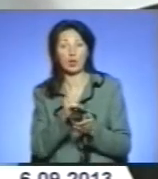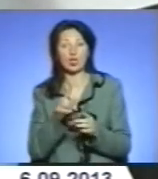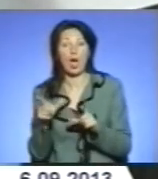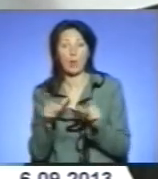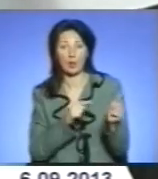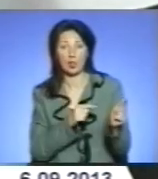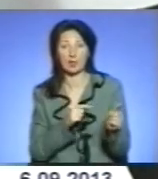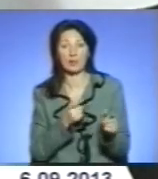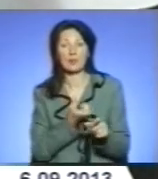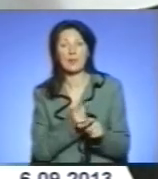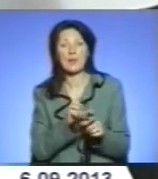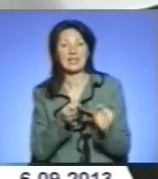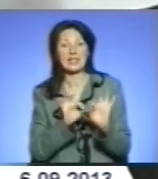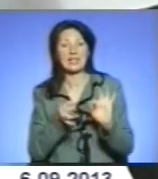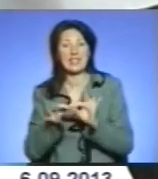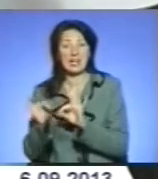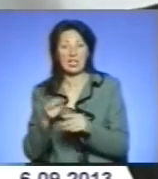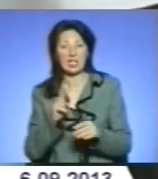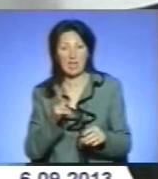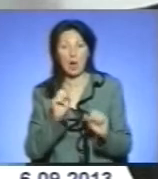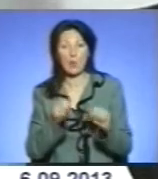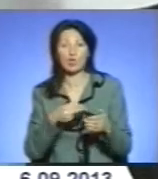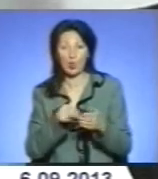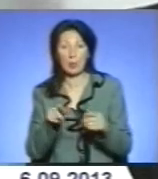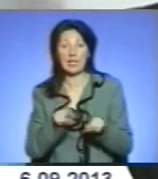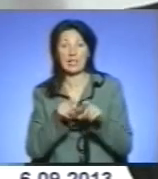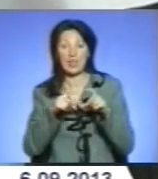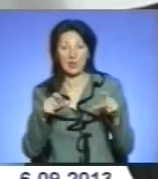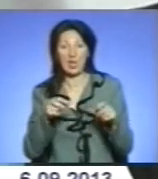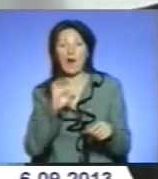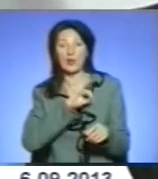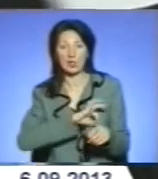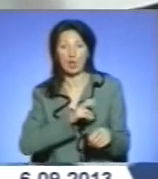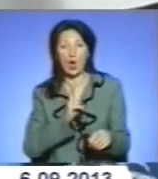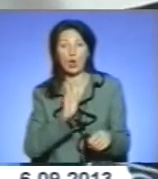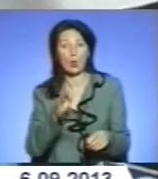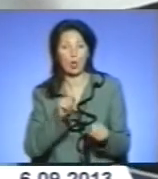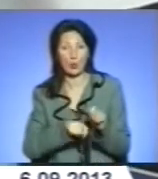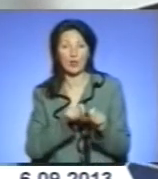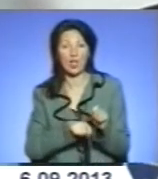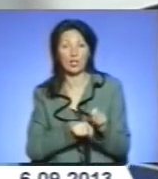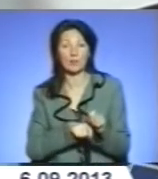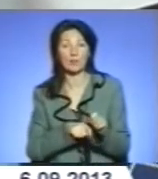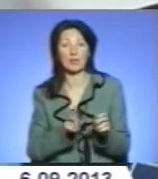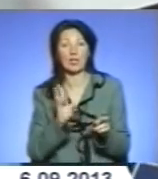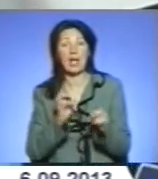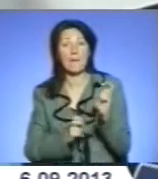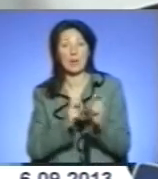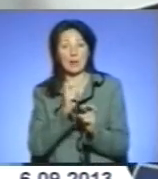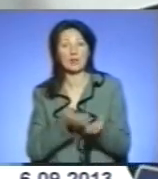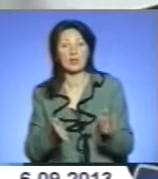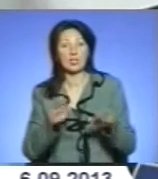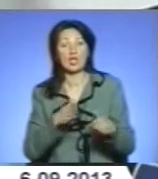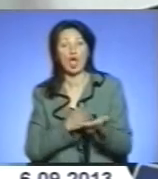більш детальніше, яким чином можна буде придбати ці картки, потім ними скористатися і хто це буде перевіряти? На підприємстві залишається